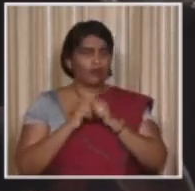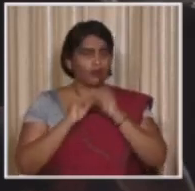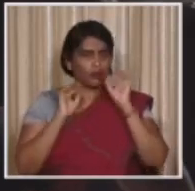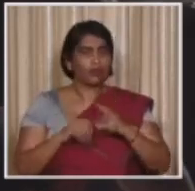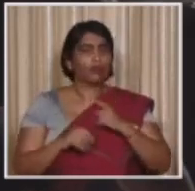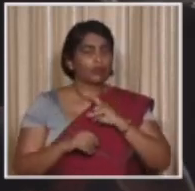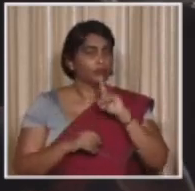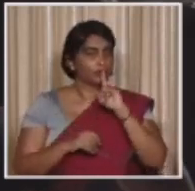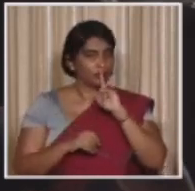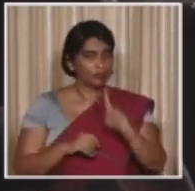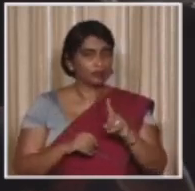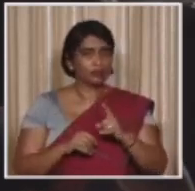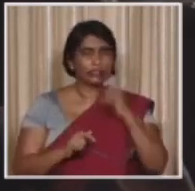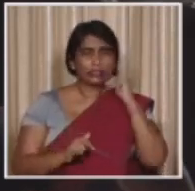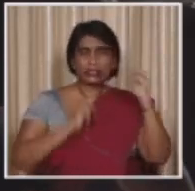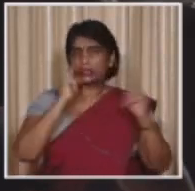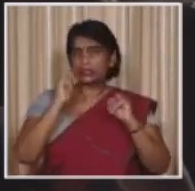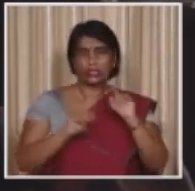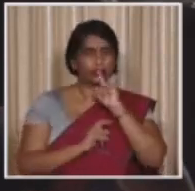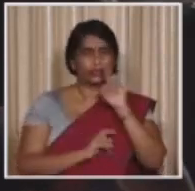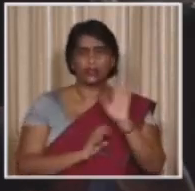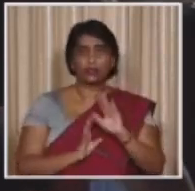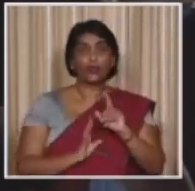මේ කියන්නේ කාගවත් වරදකට නෙමෙයි.